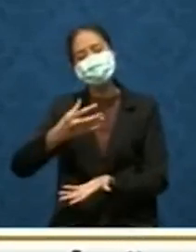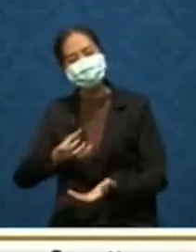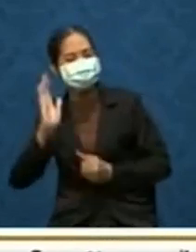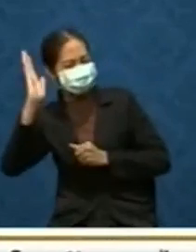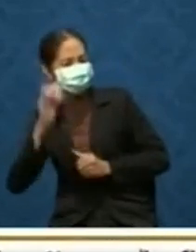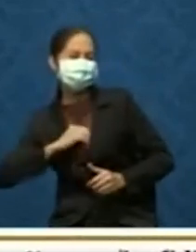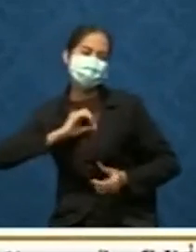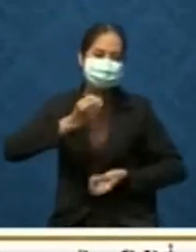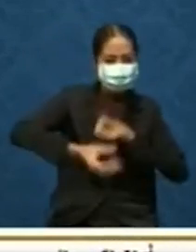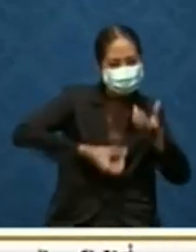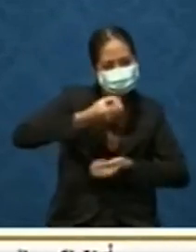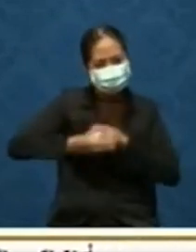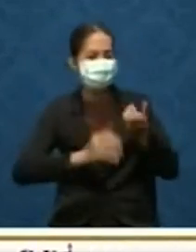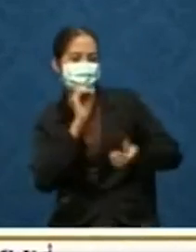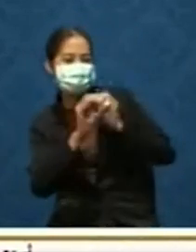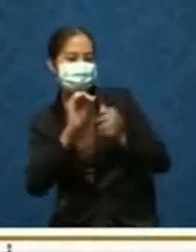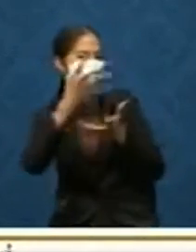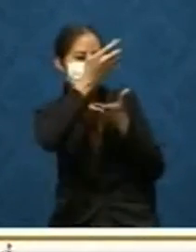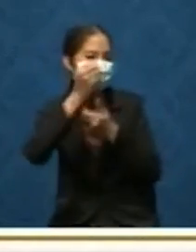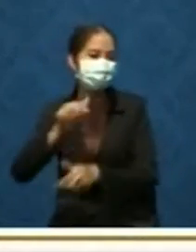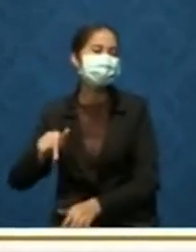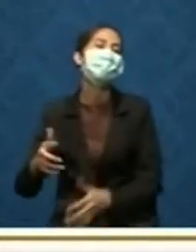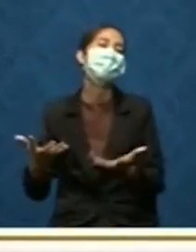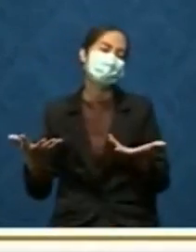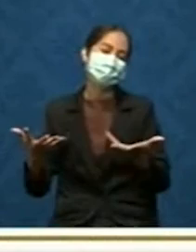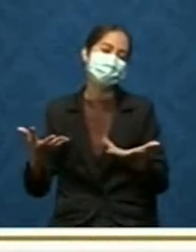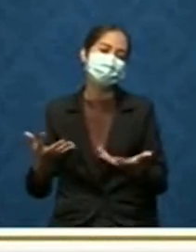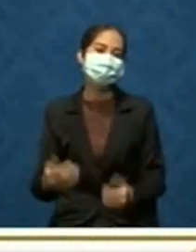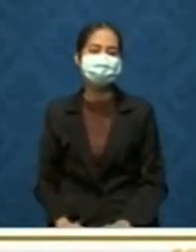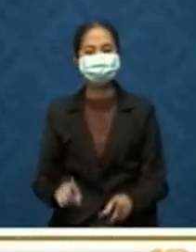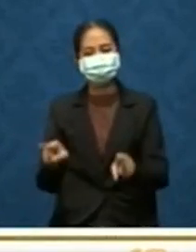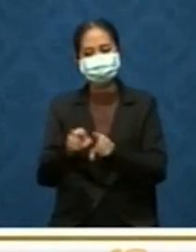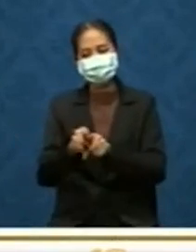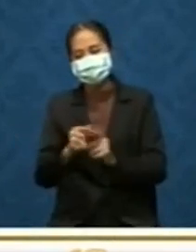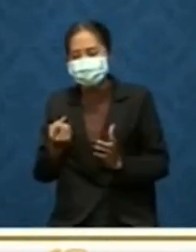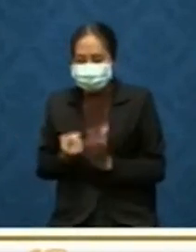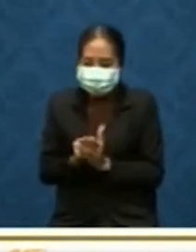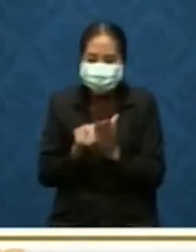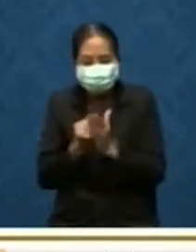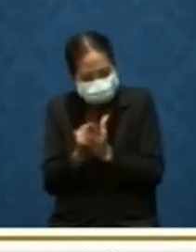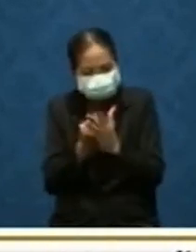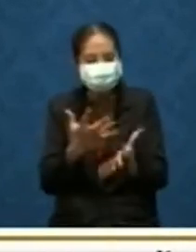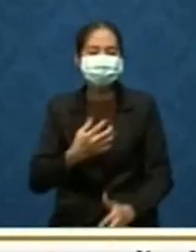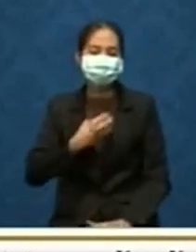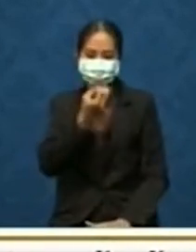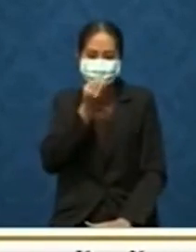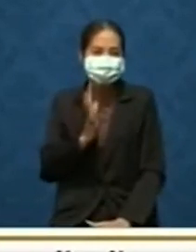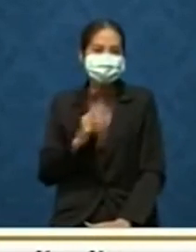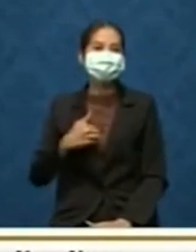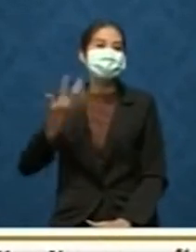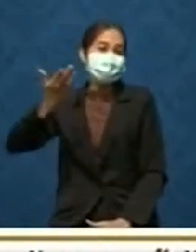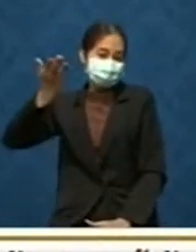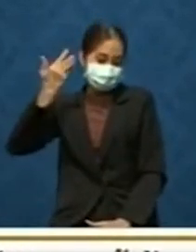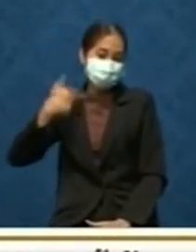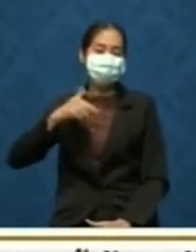ไม่ได้ยินพวกเขาพูดมาไม่ดีก็ถึงต้องตะโกนเพราะเขาตะโกนไม่ได้เข้าถึงต้องอดอาหารมันมาถึงตรงนี้ทั้งๆที่ผมก็อภิปรายเรื่องนี้ตั้งแต่เป็นส.สปี